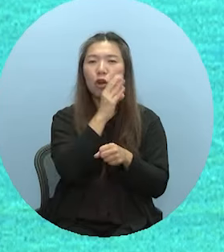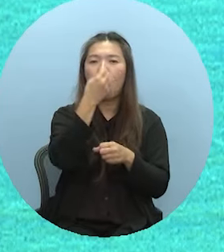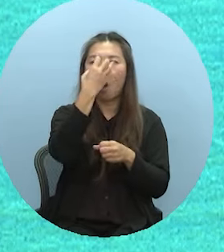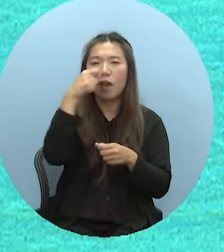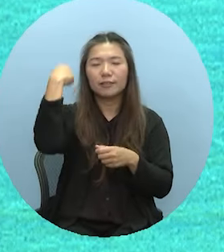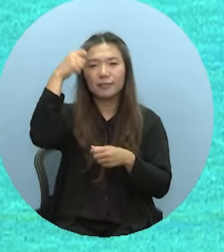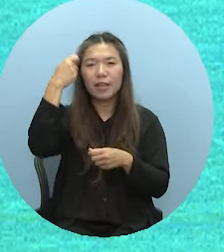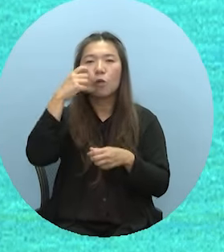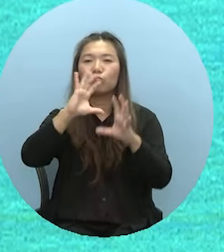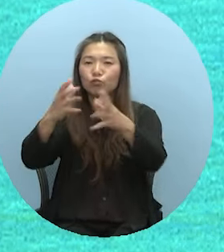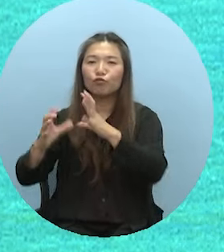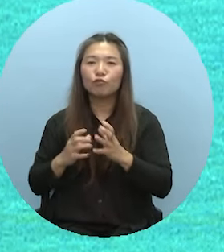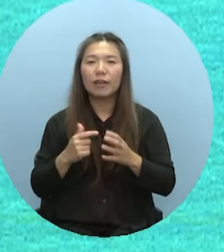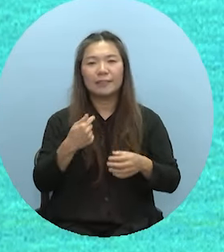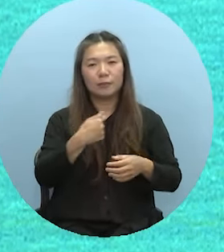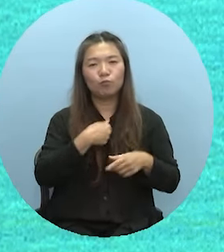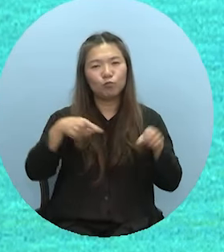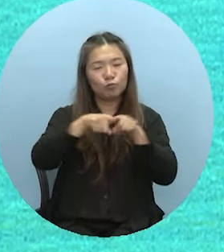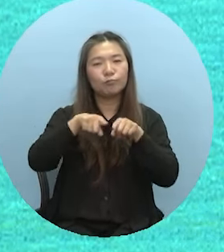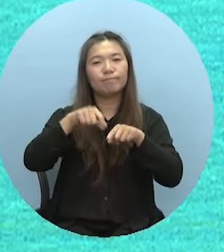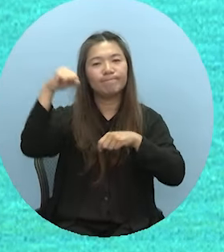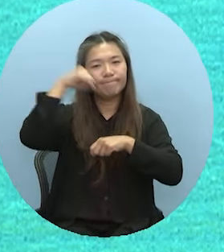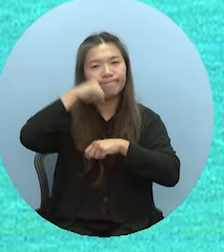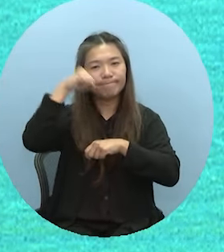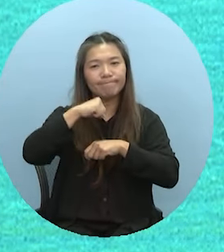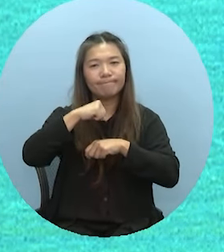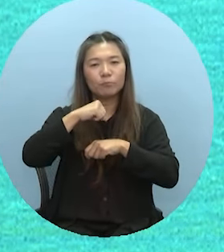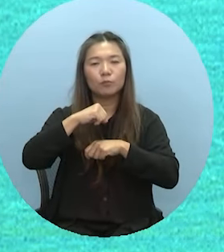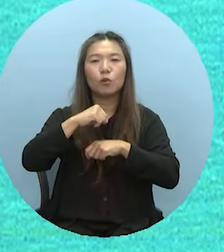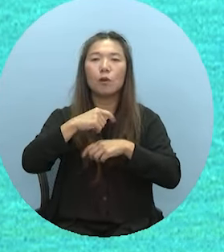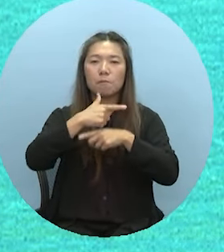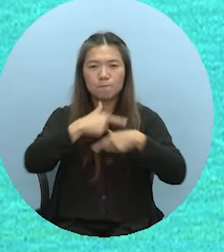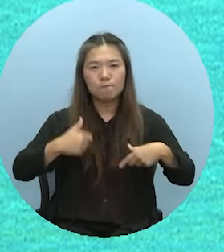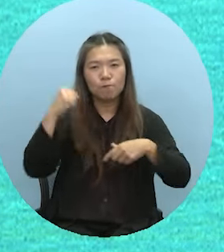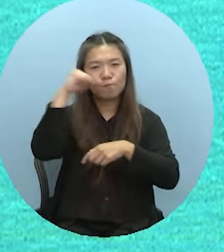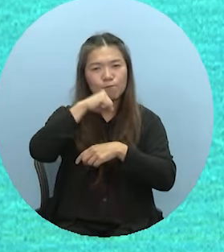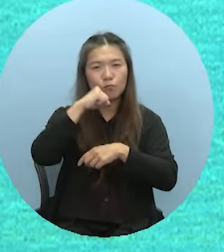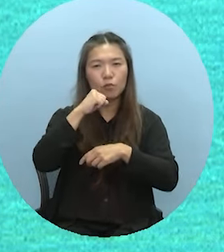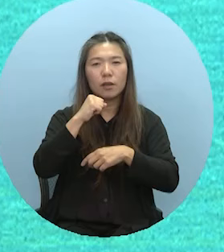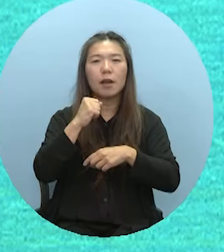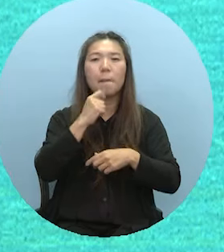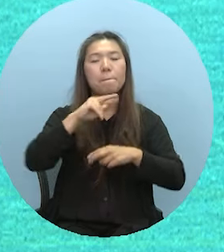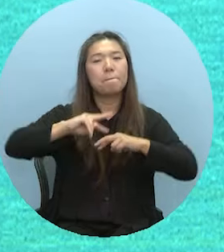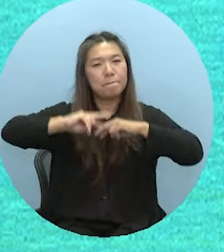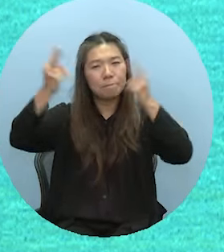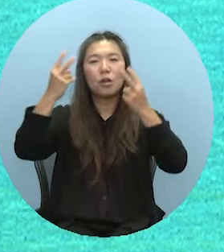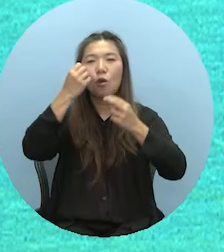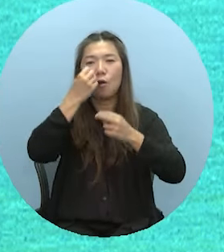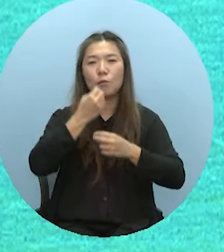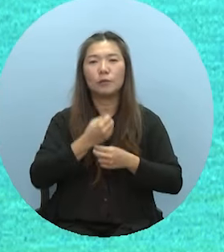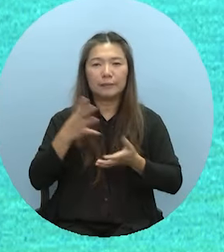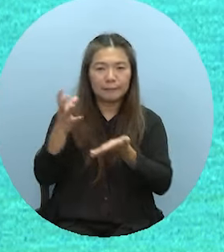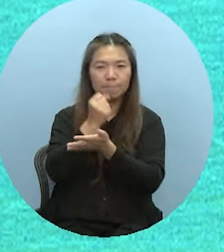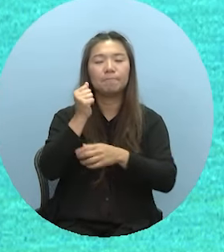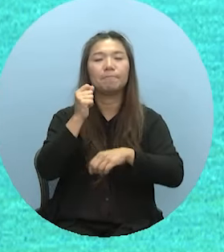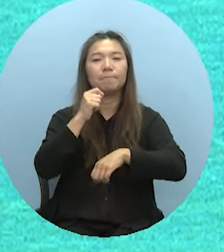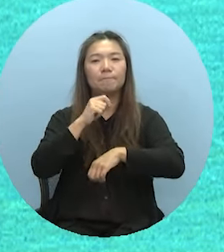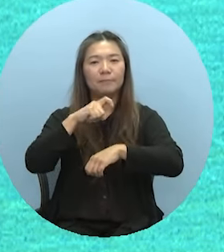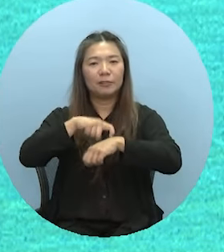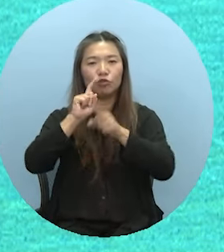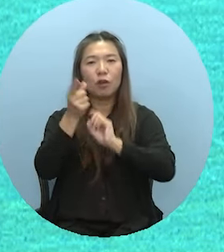港社會各界一定會同心協力，拼搏努力，乘改革東風，找時代機